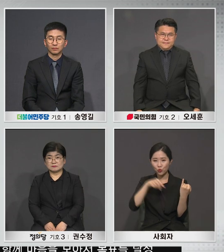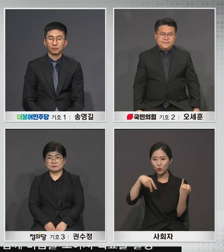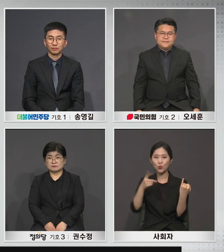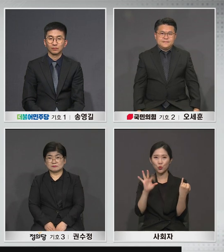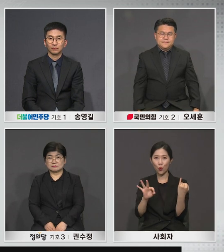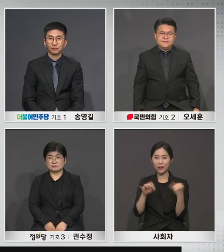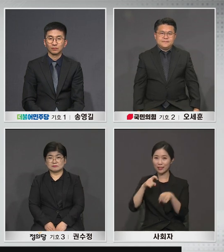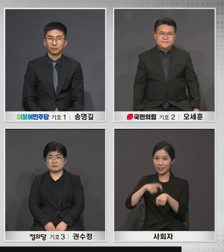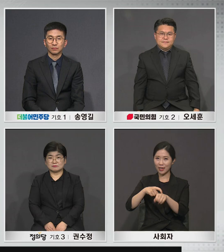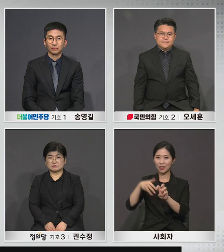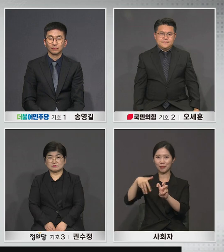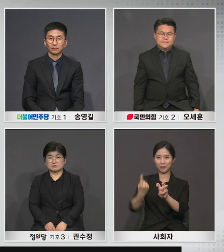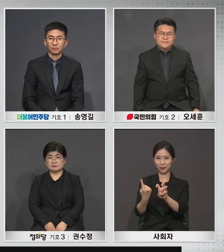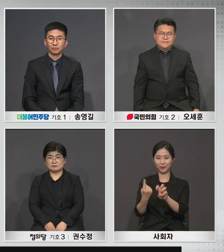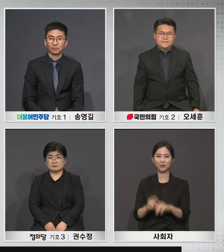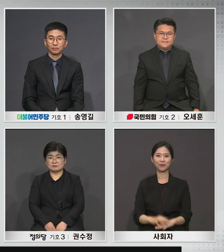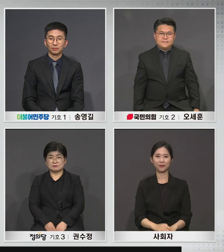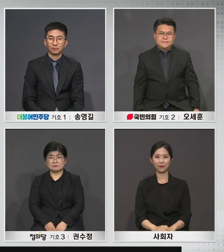30초 드리겠습니다.